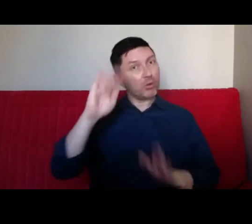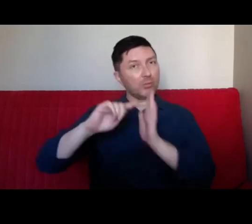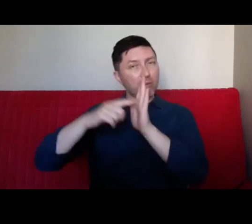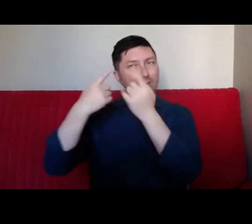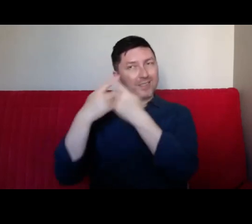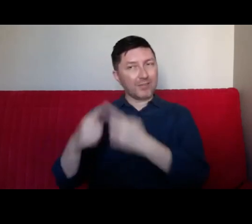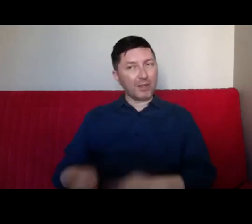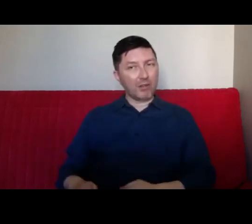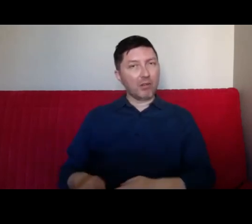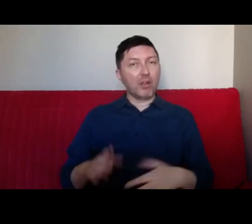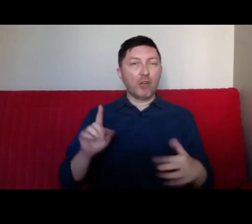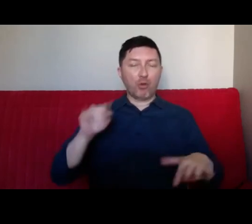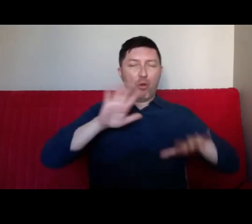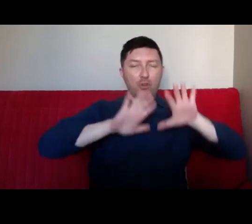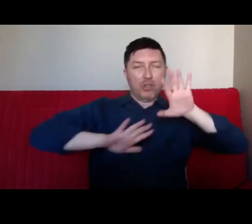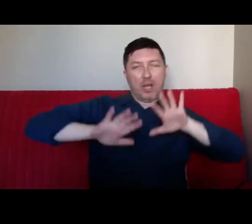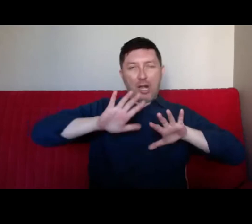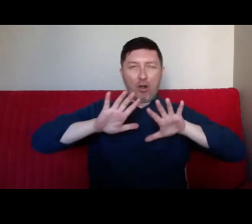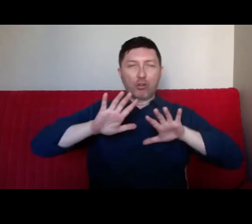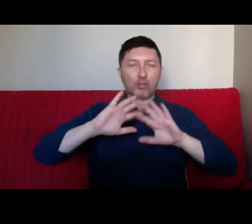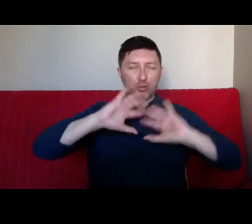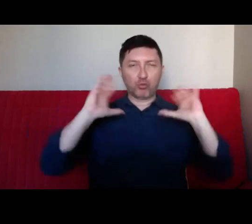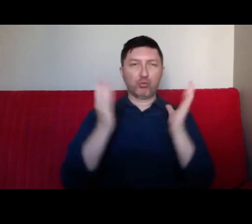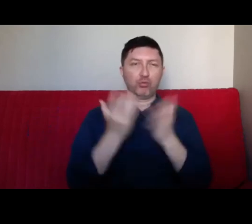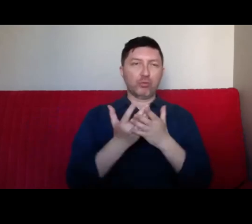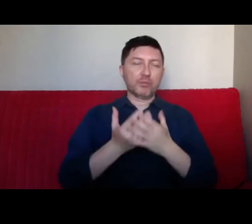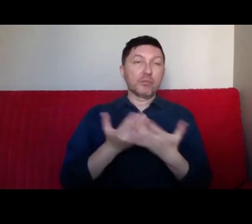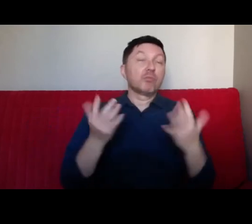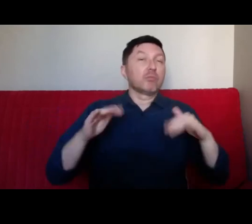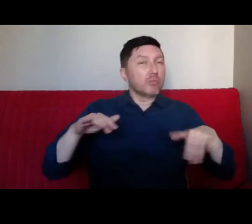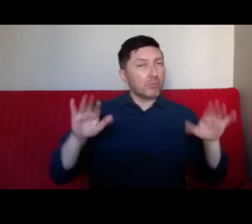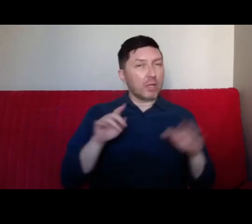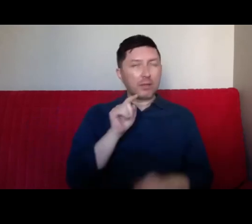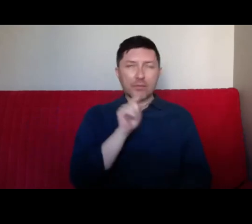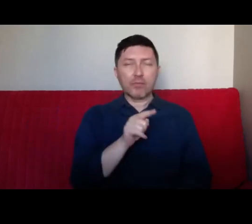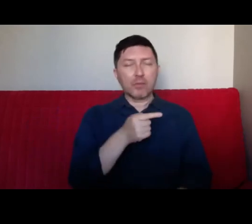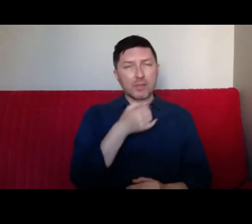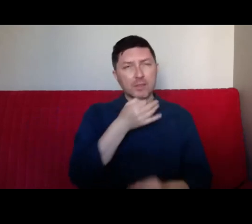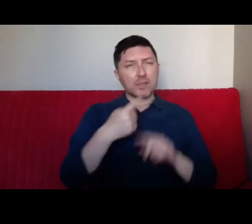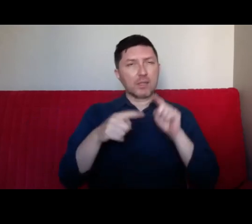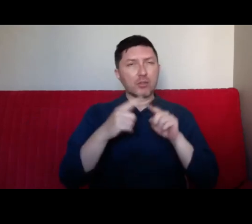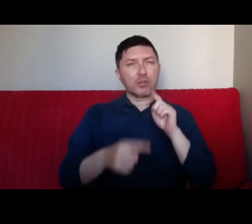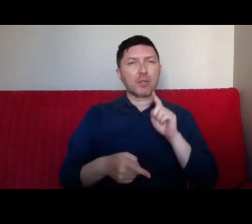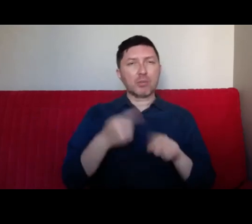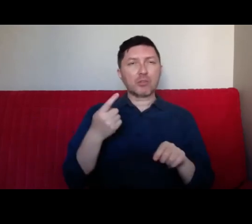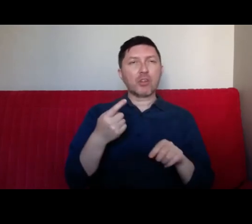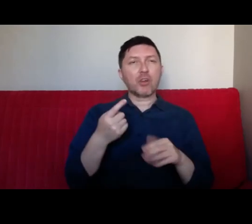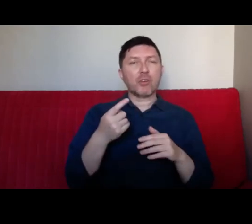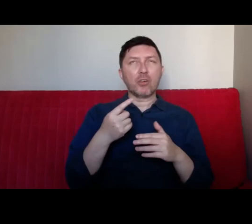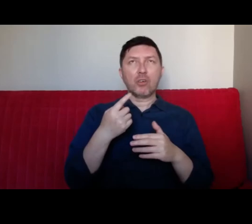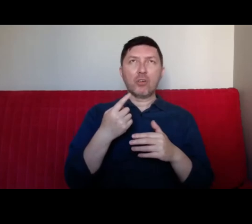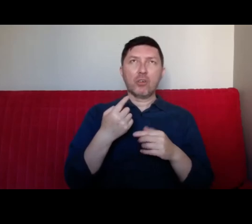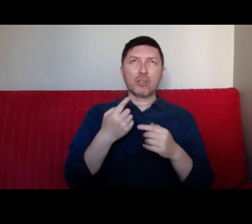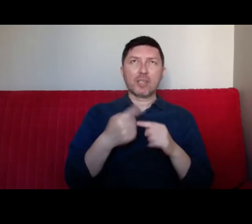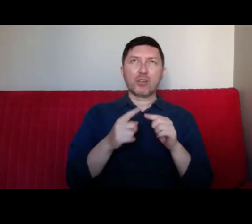speech has been absolutely important and interesting for the concrete things you